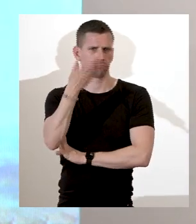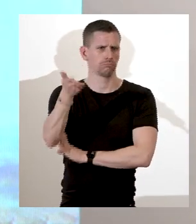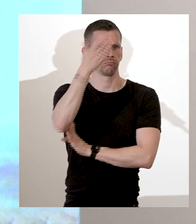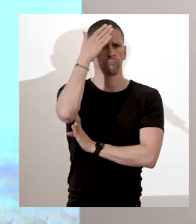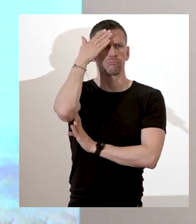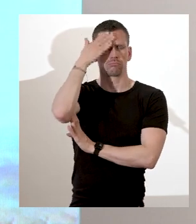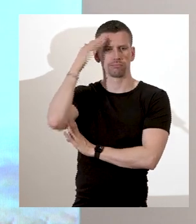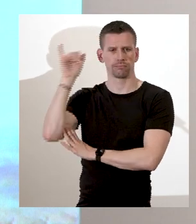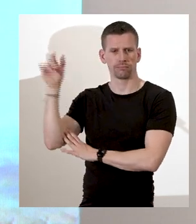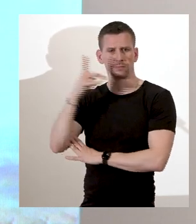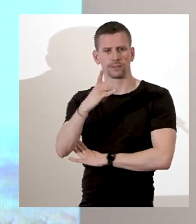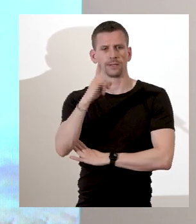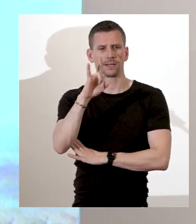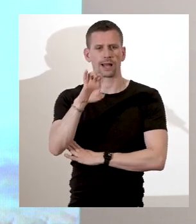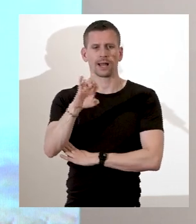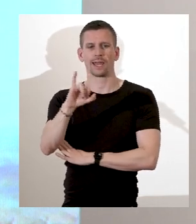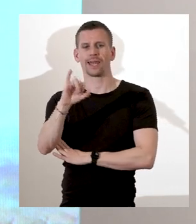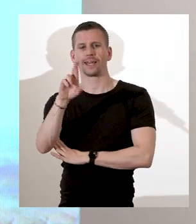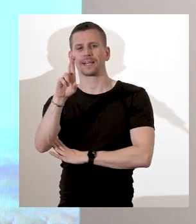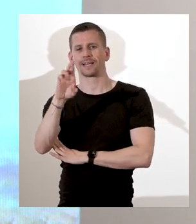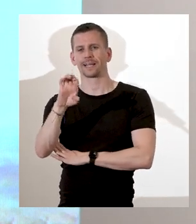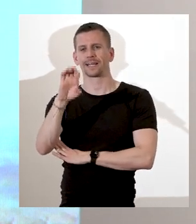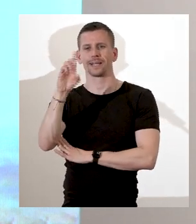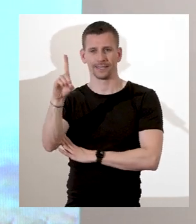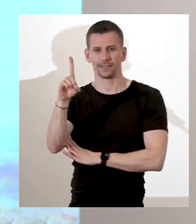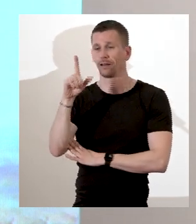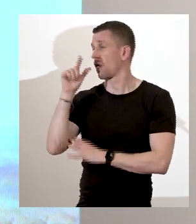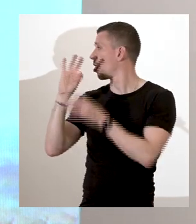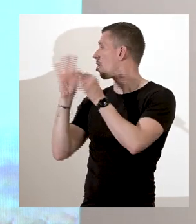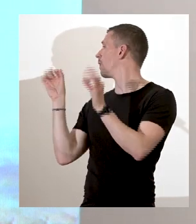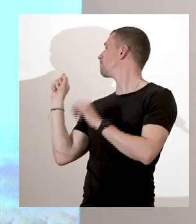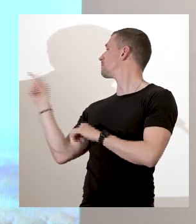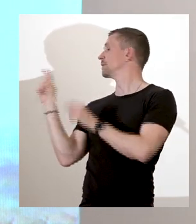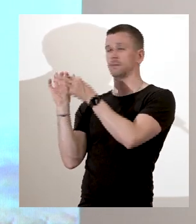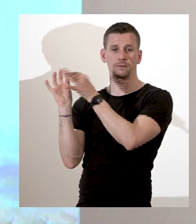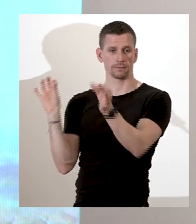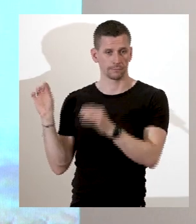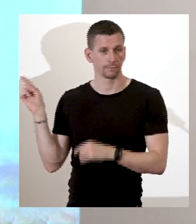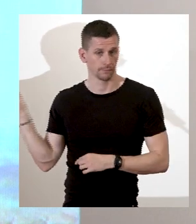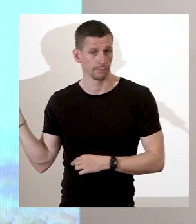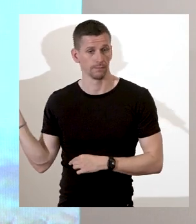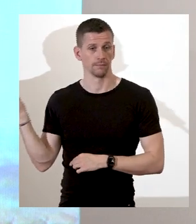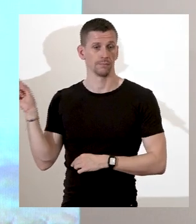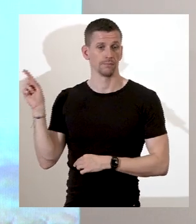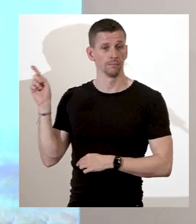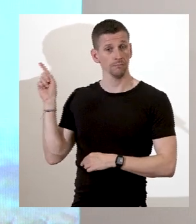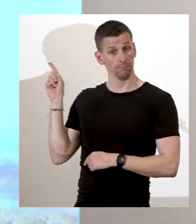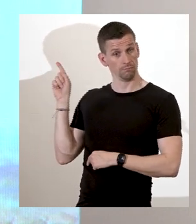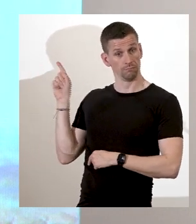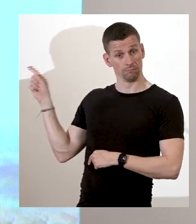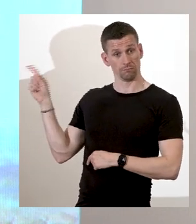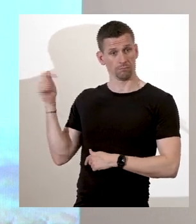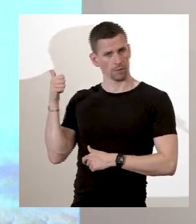Khayreddin, qui s'est donc rendu célèbre pour son action gouvernementale. Il